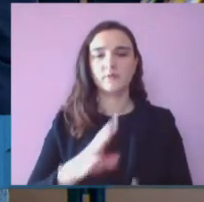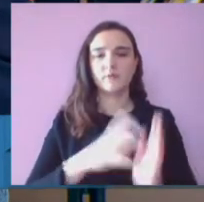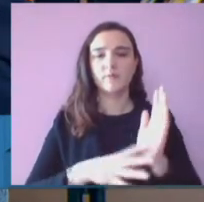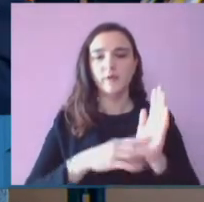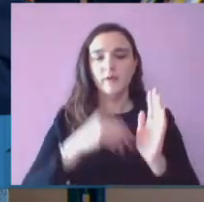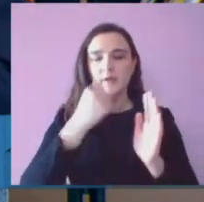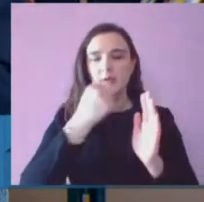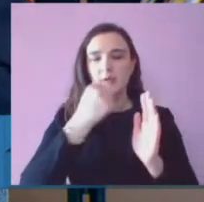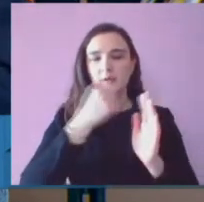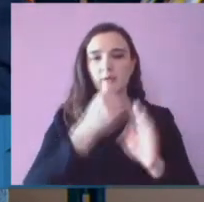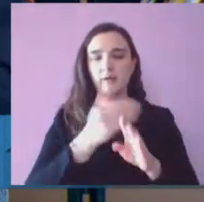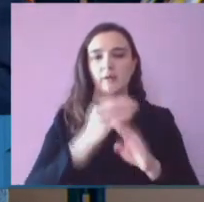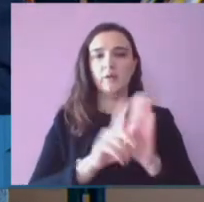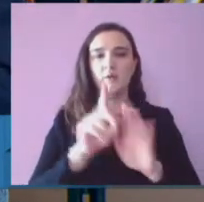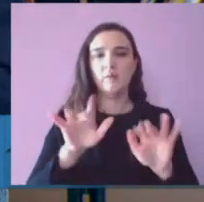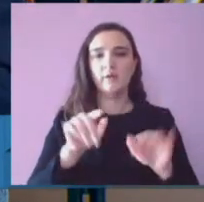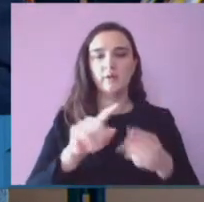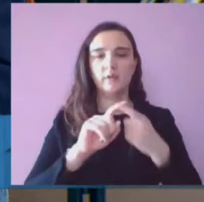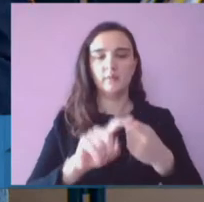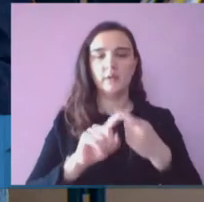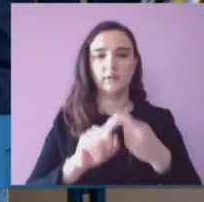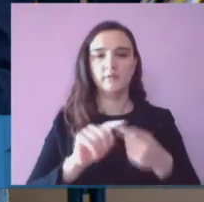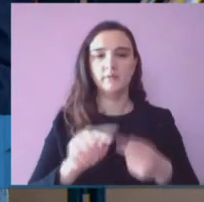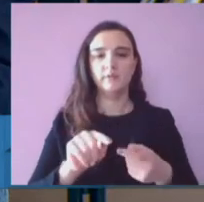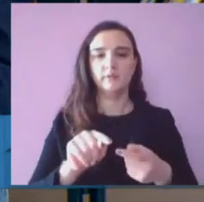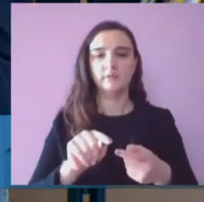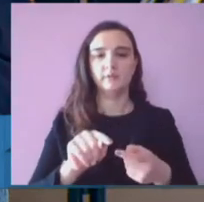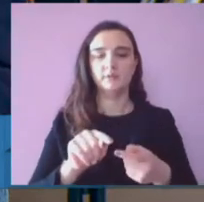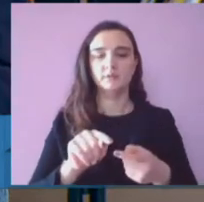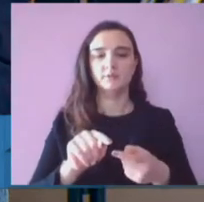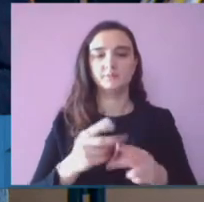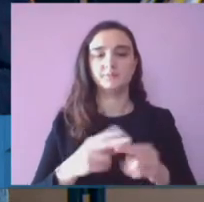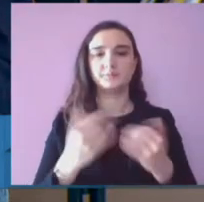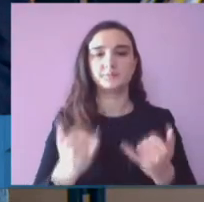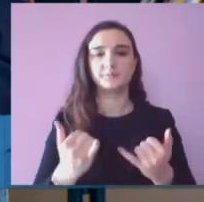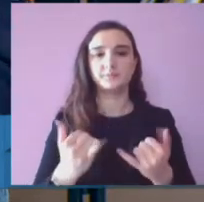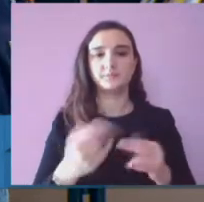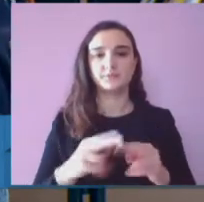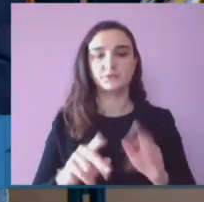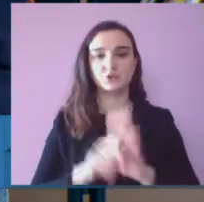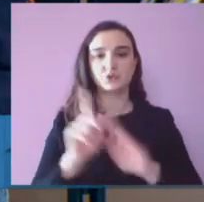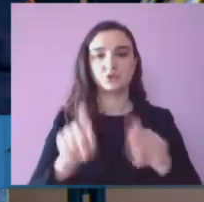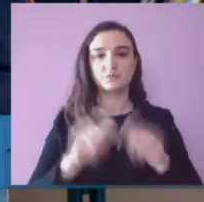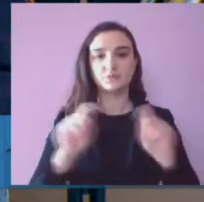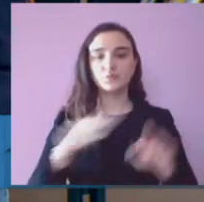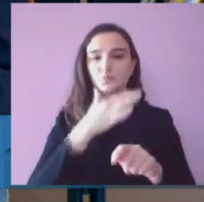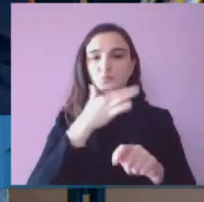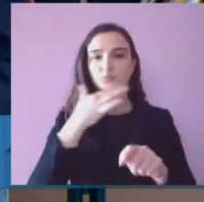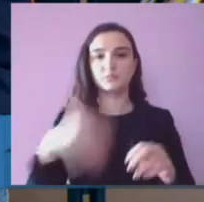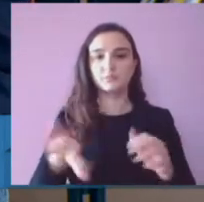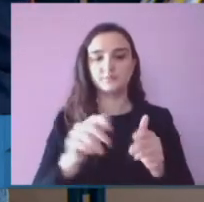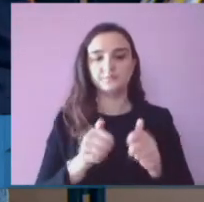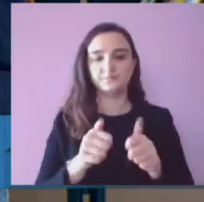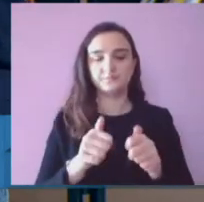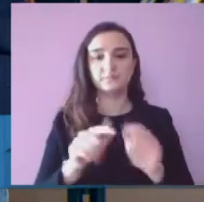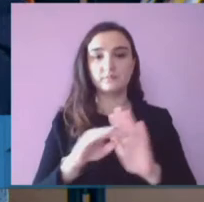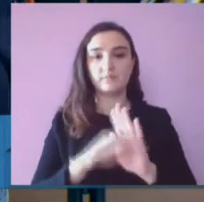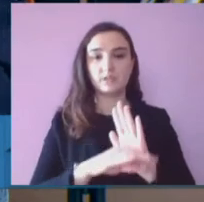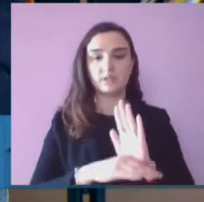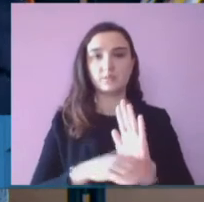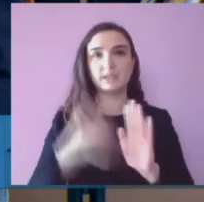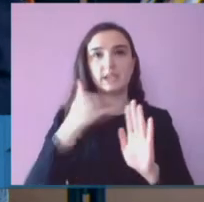დაიწყო კომპიუტერთან დამოკიდებულებით. ეხლა რადგანაც შეიქმნა უამრავი გაჯეტური სისტემა, მათ შორის ტელეფონი,